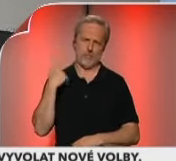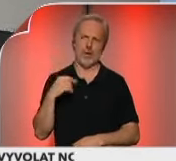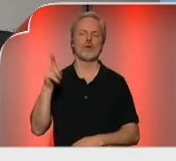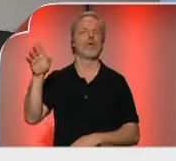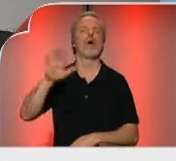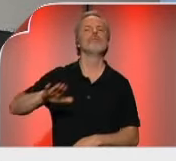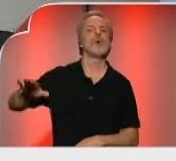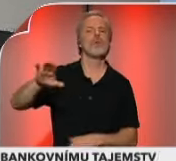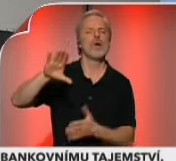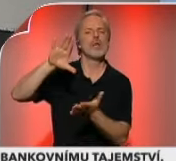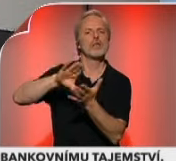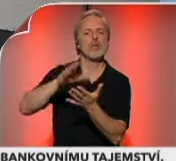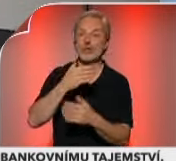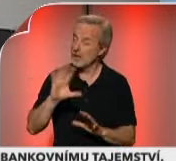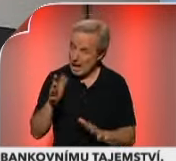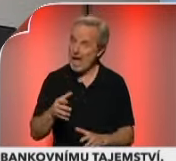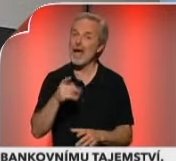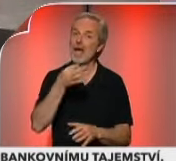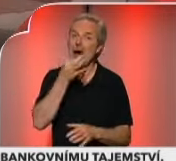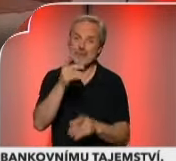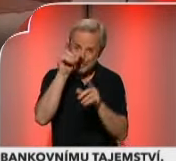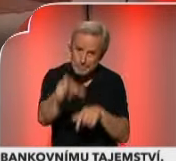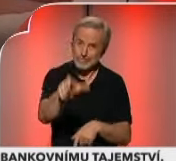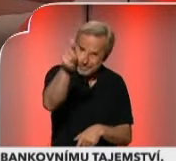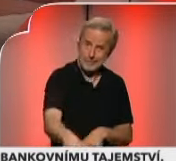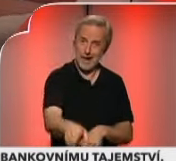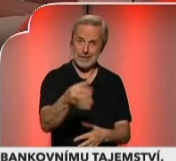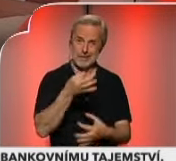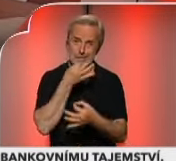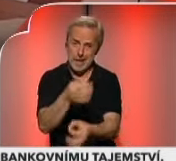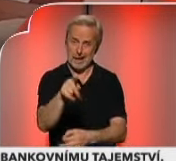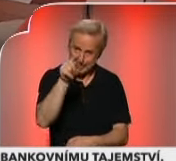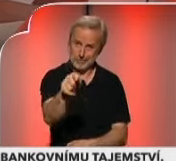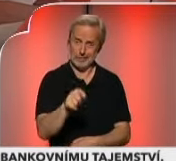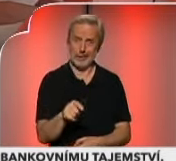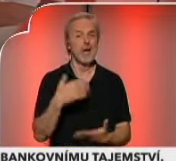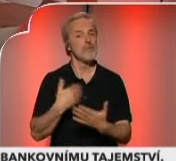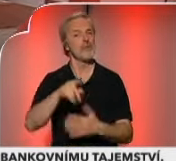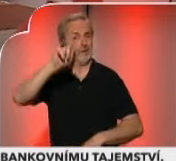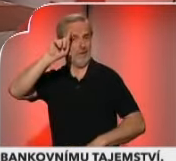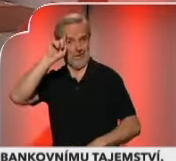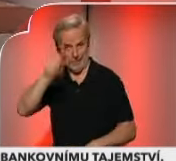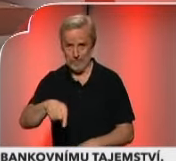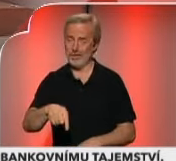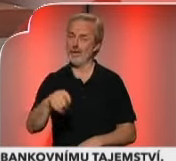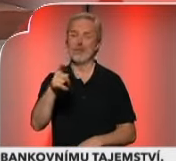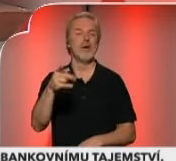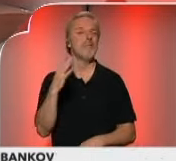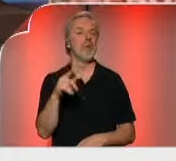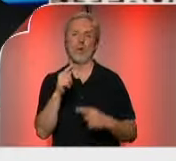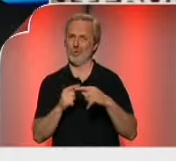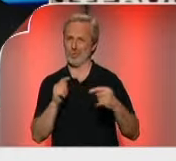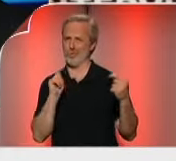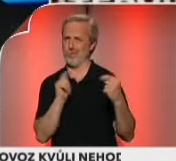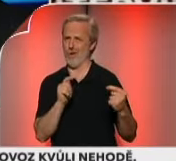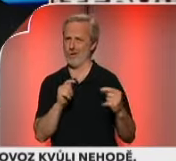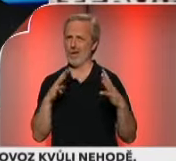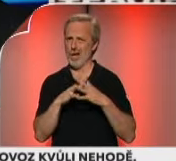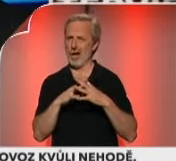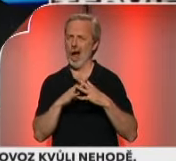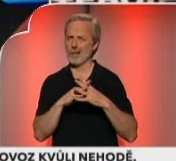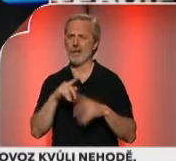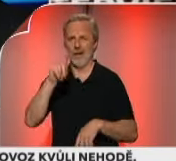celostátní úrovni já se ptám vás protože vy jste byl člověkem který s lidmi kolem Davida rá zrovna neměl společnou řeč Takže se ptám